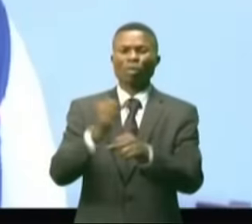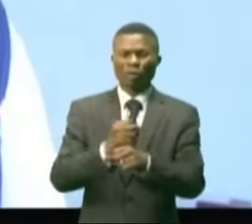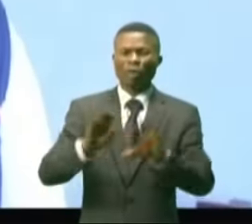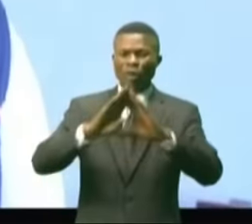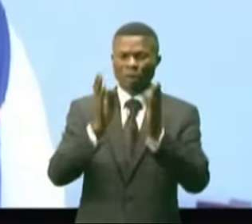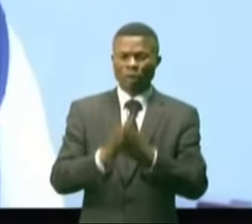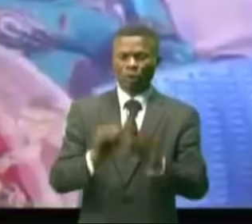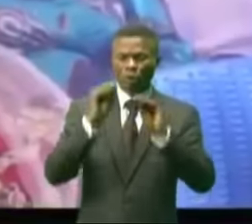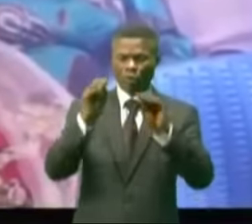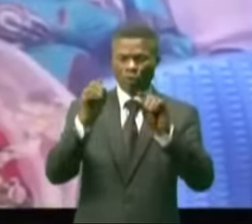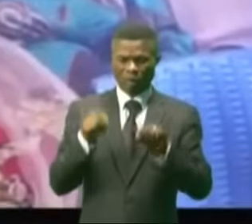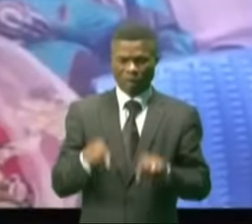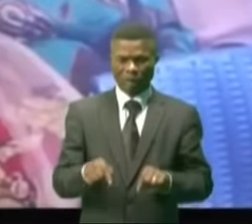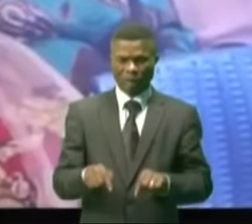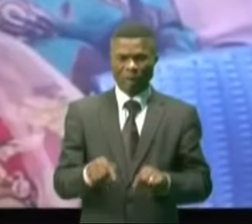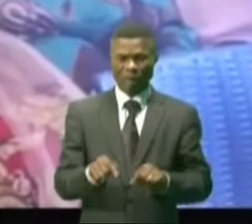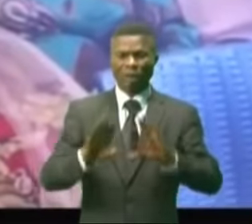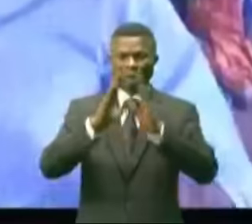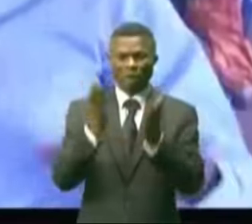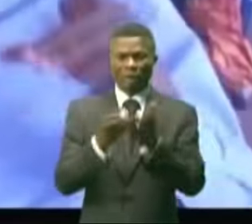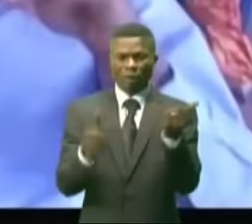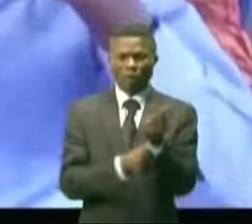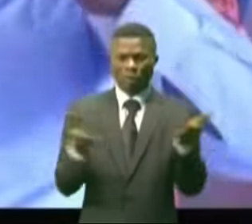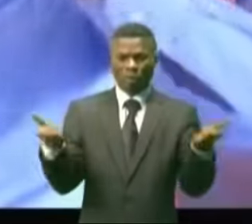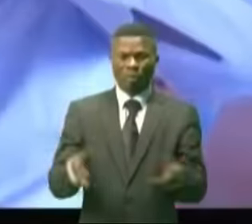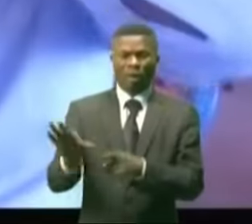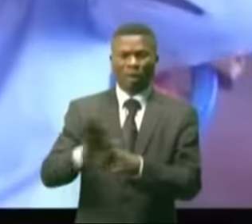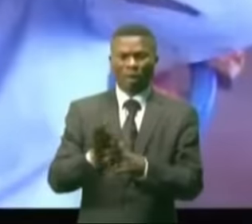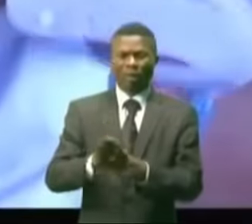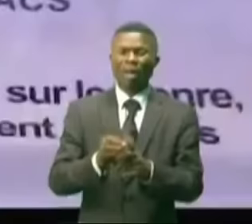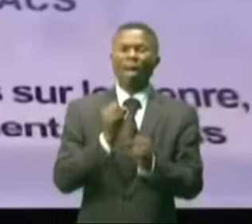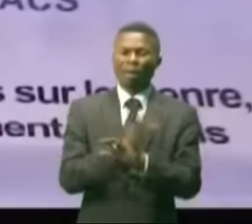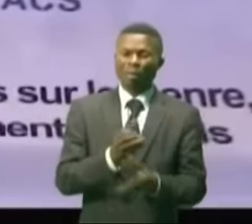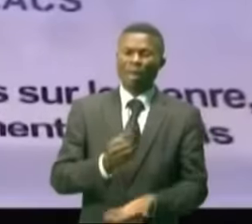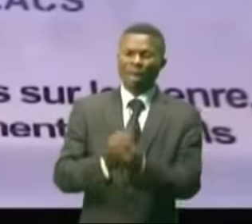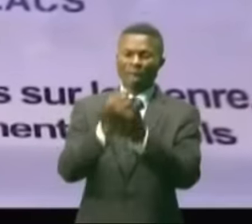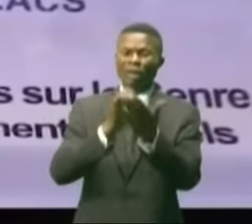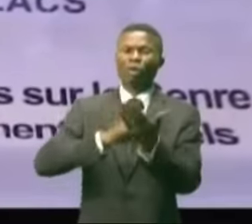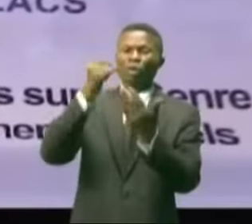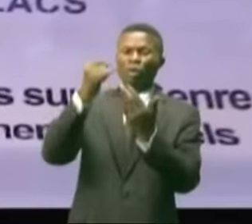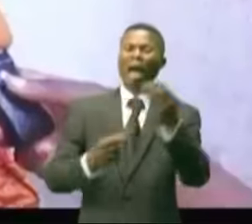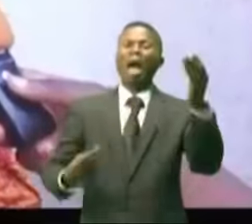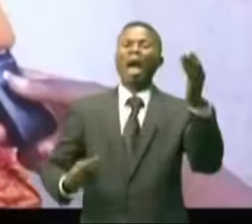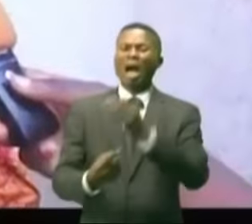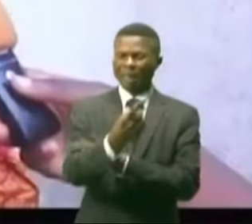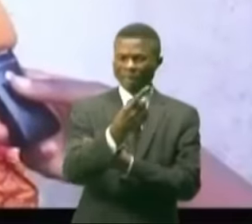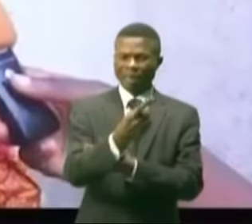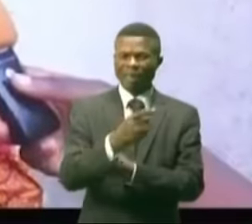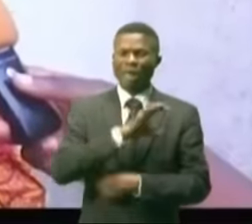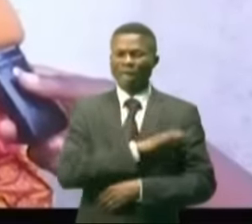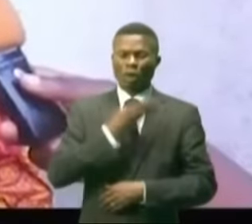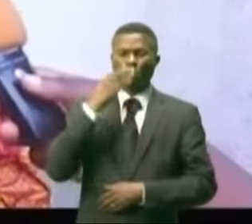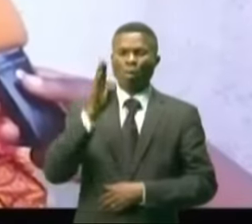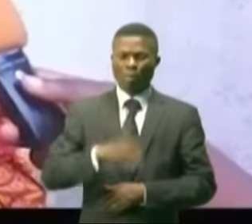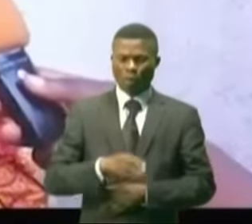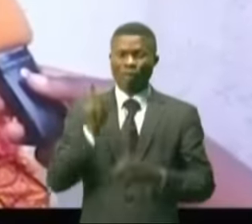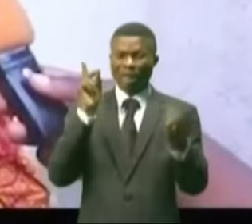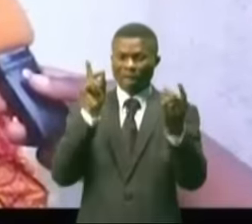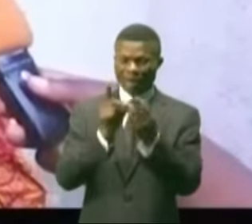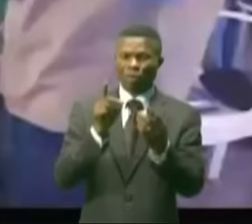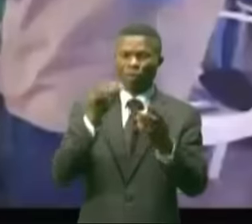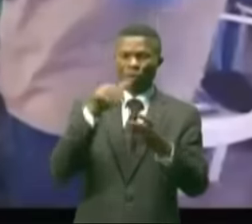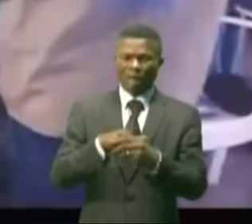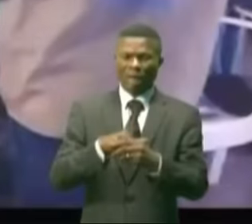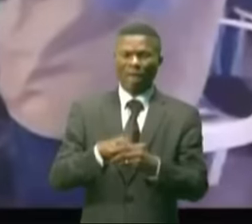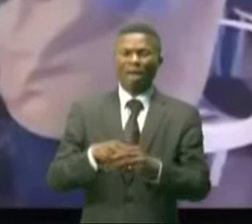avons assigné aujourd'hui. Les participants se sont dit prêts à accompagner ce projet par la dénonciation, comme l'a témoigné Mme Kisuba Brigitte,